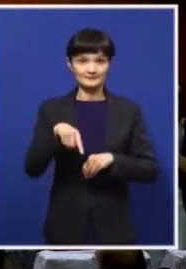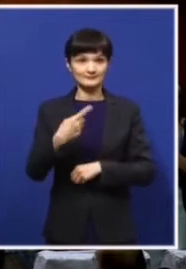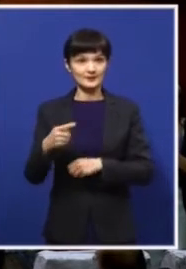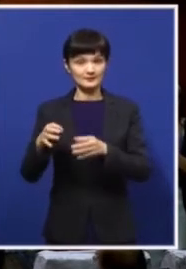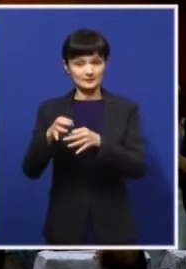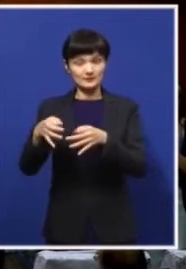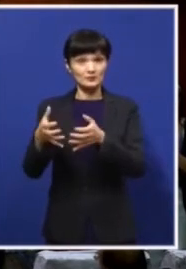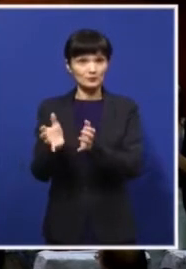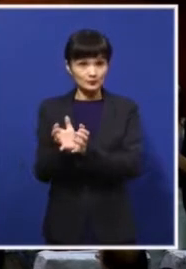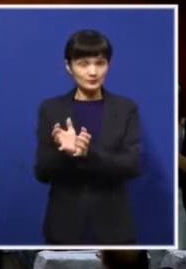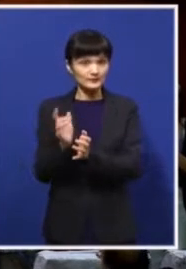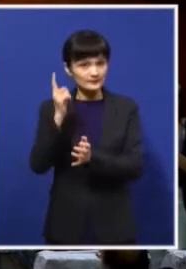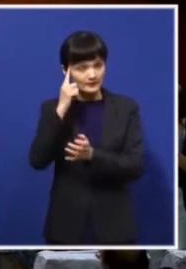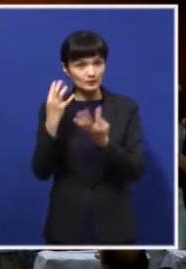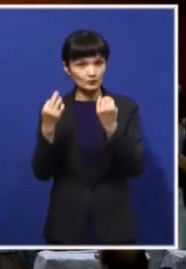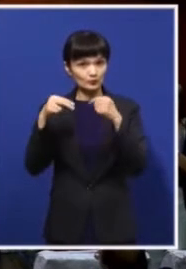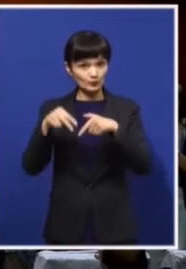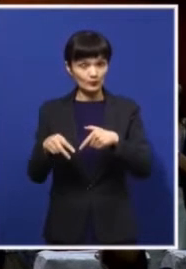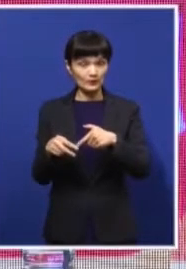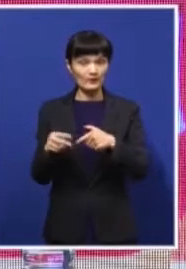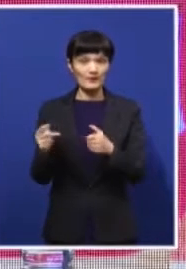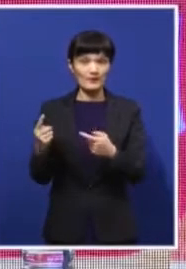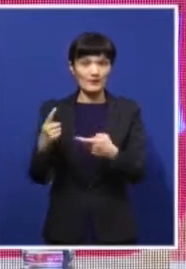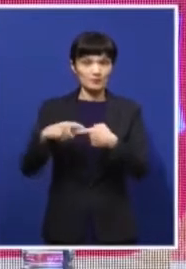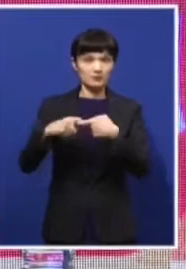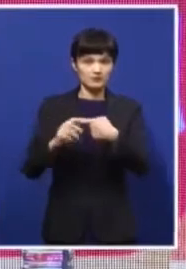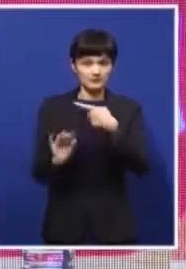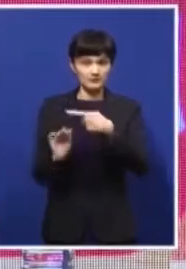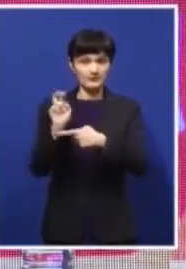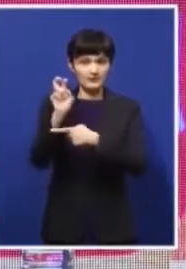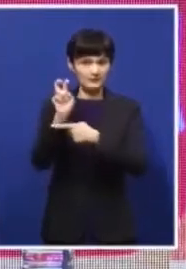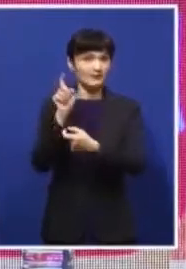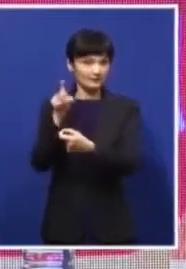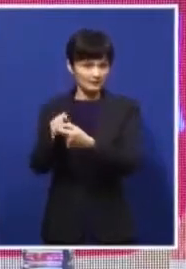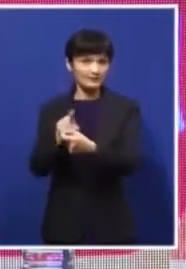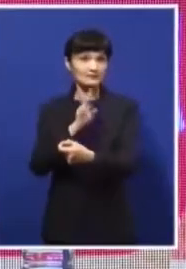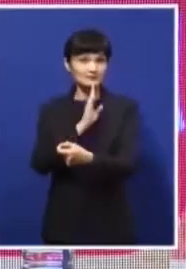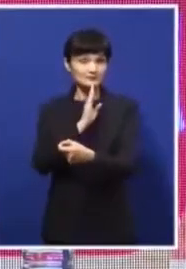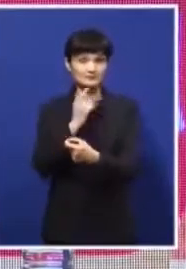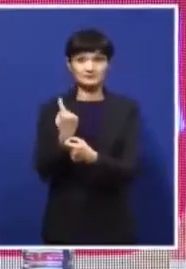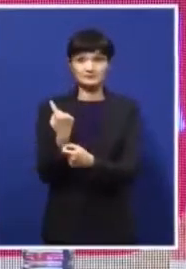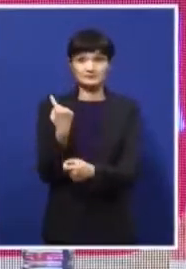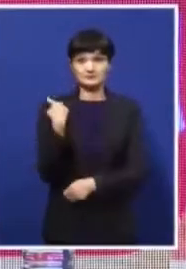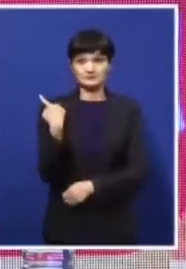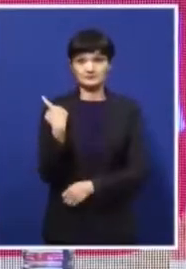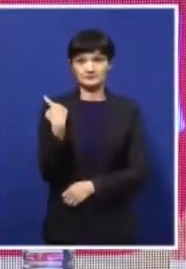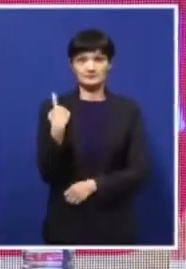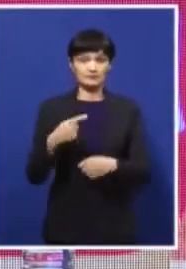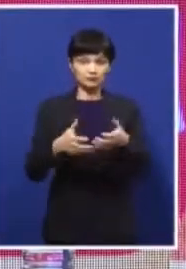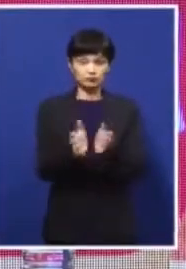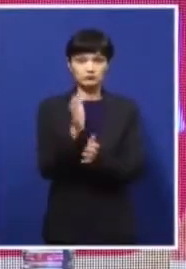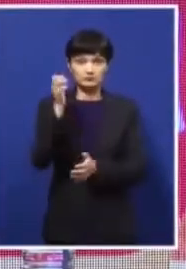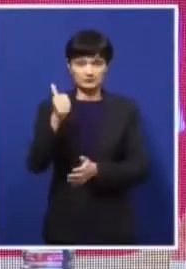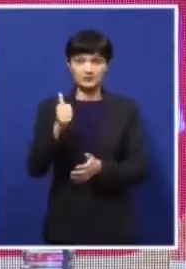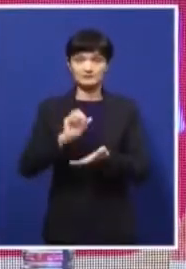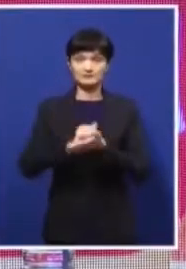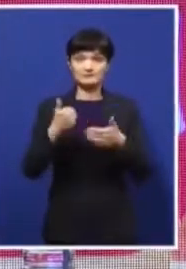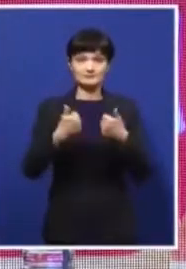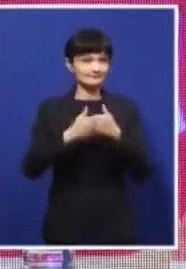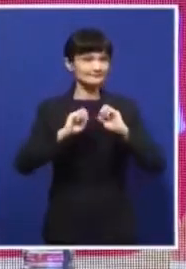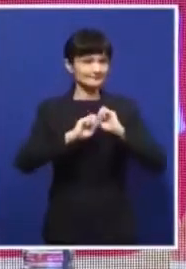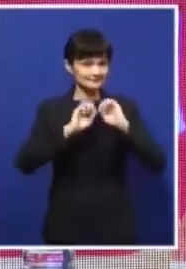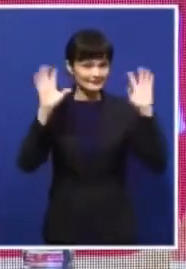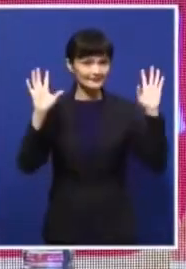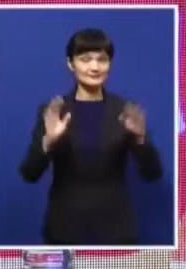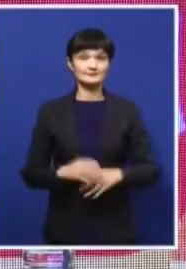个提升率到20%嘛，昨天部长有在记者会上有讲。那